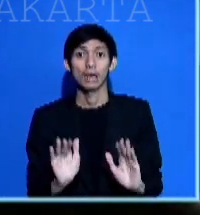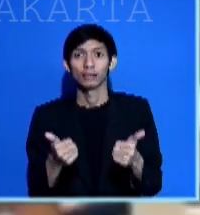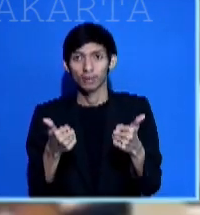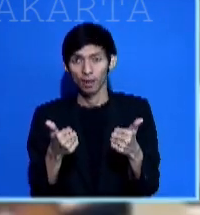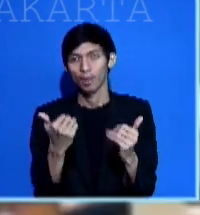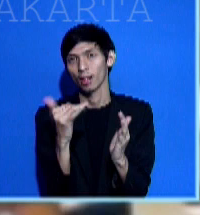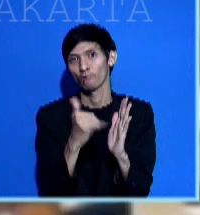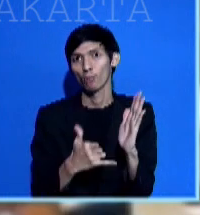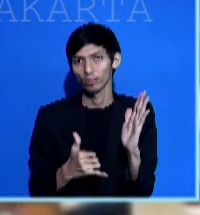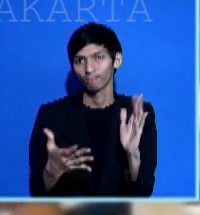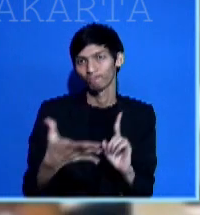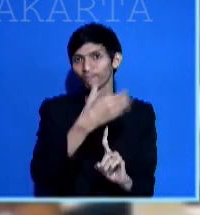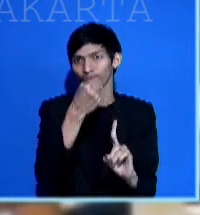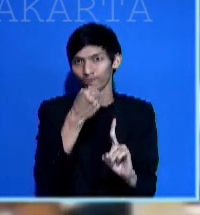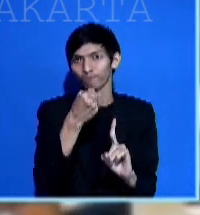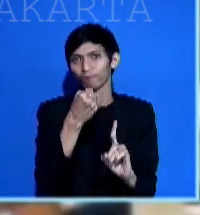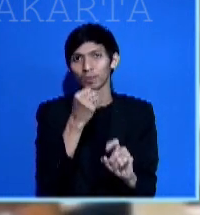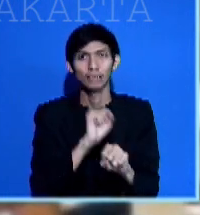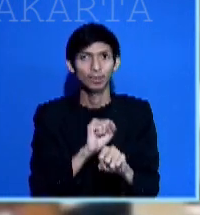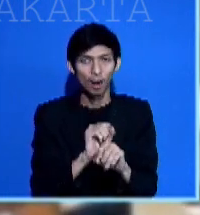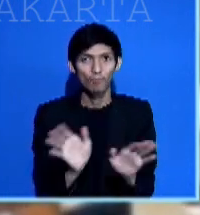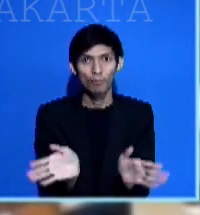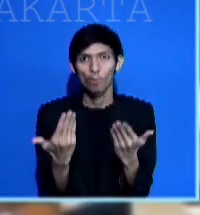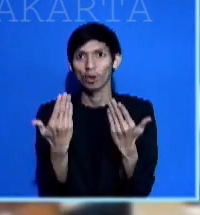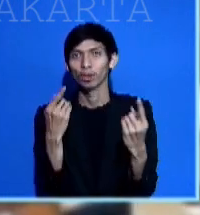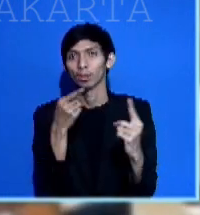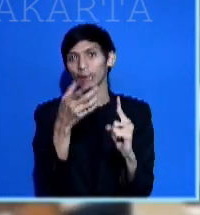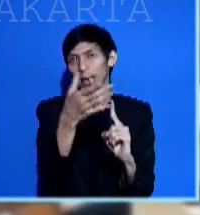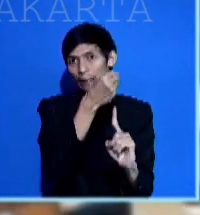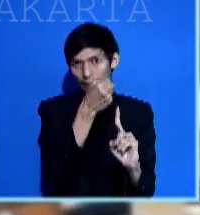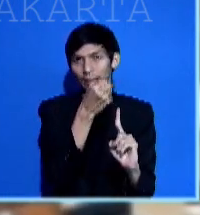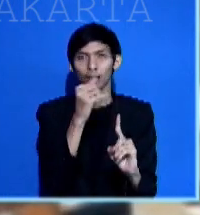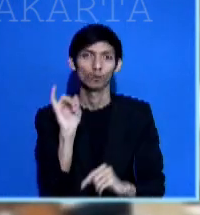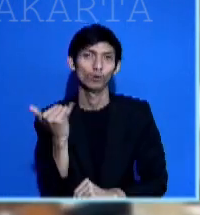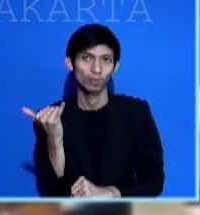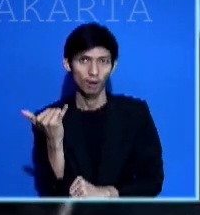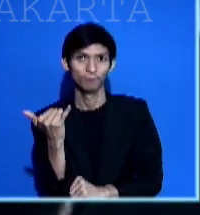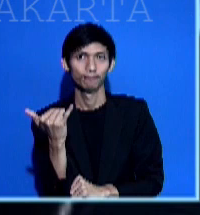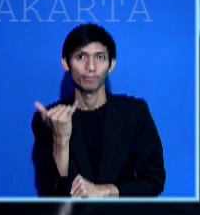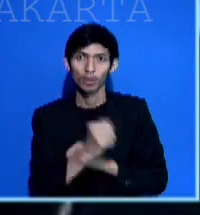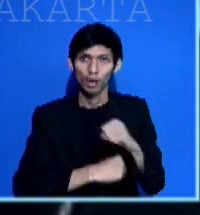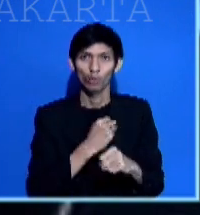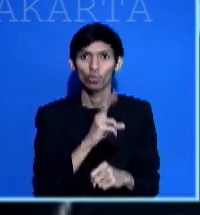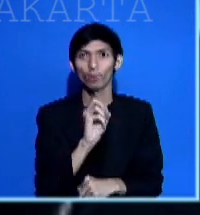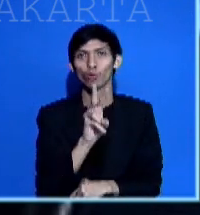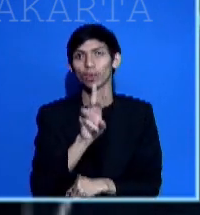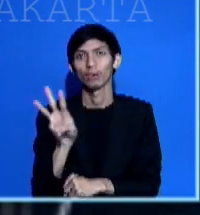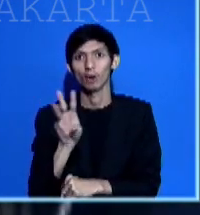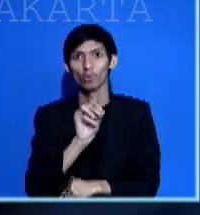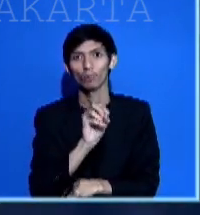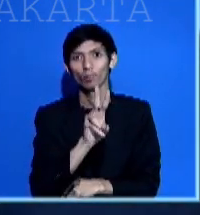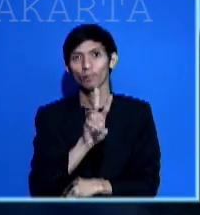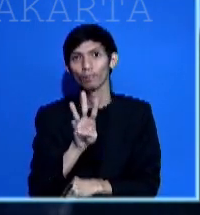realisasi pencapaian kinerja pembangunan yang mengacu pada target rpddiy tahun 2023 hingga 2026 maupun